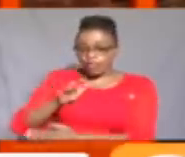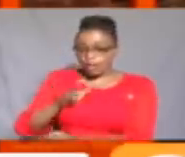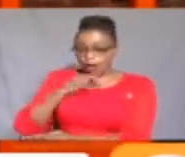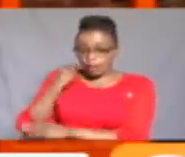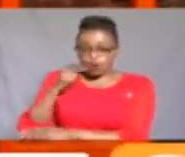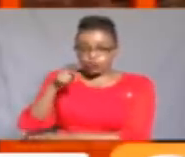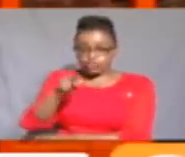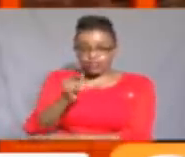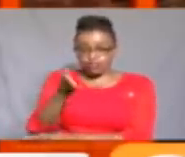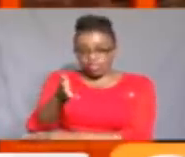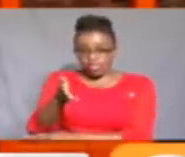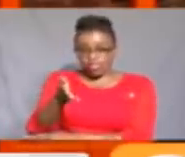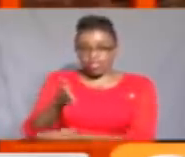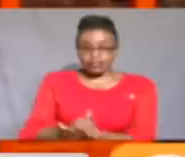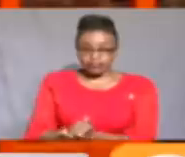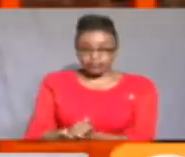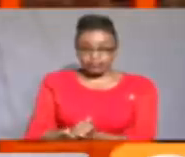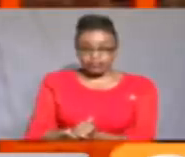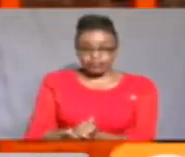mwenye alikuwa na